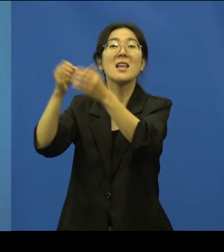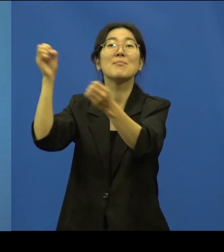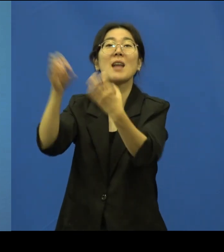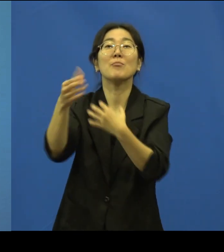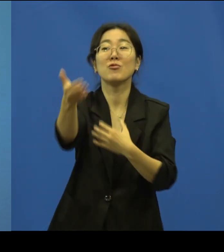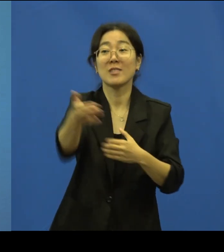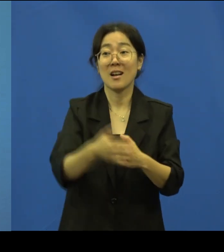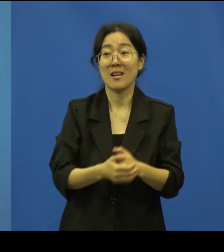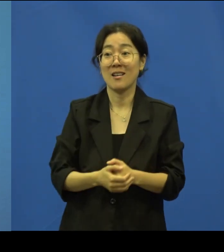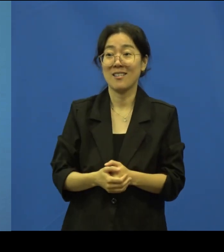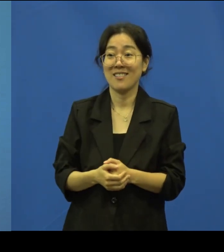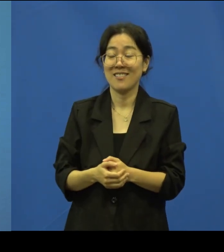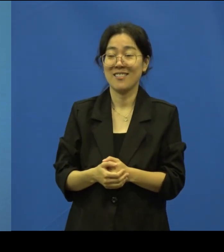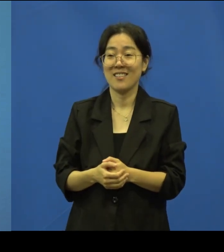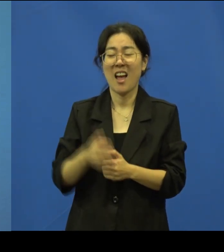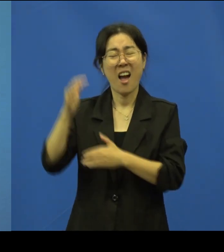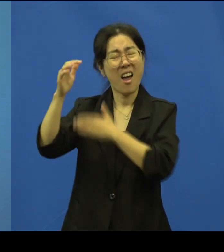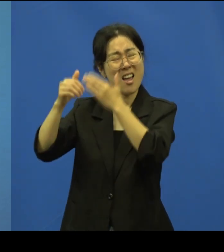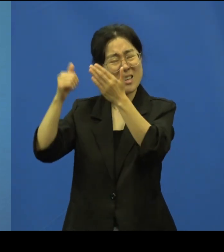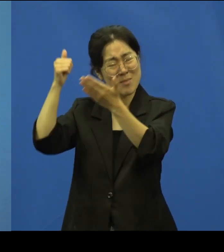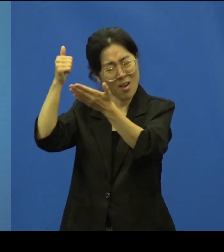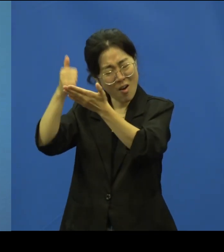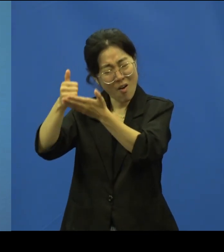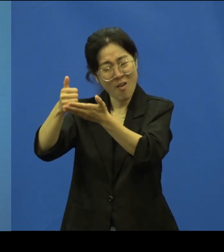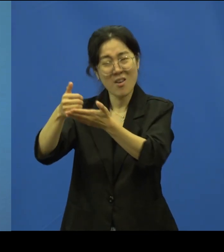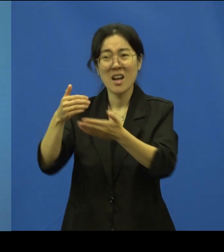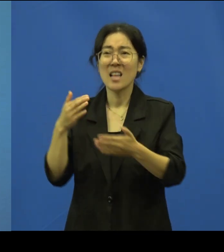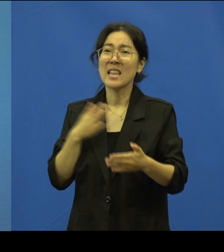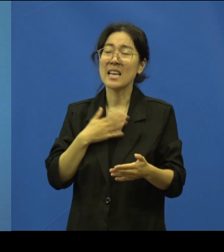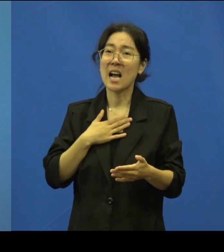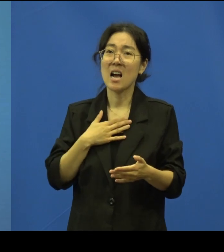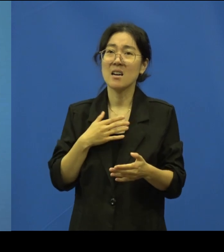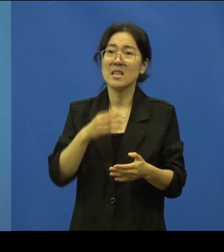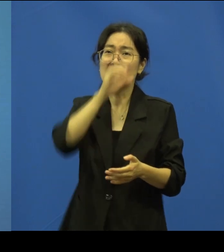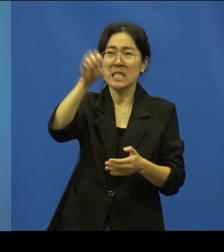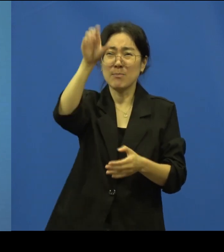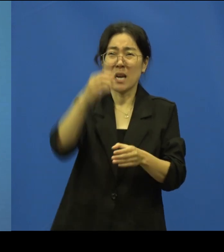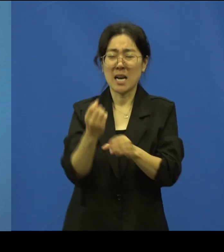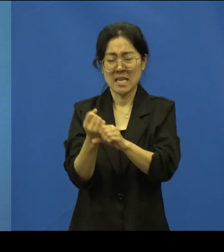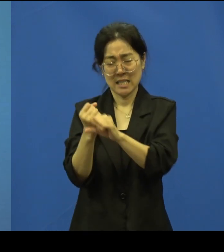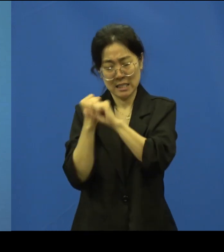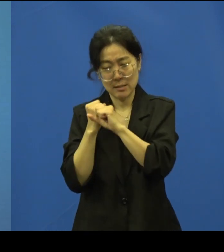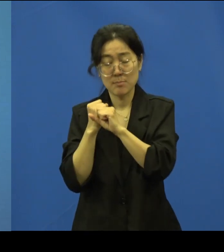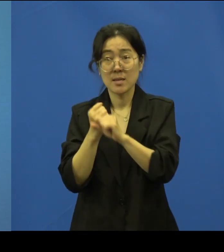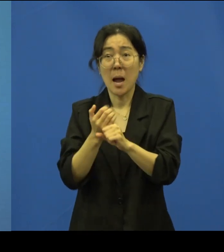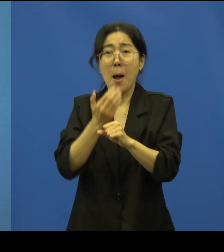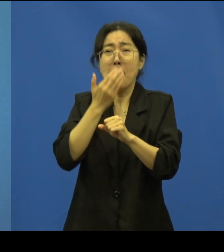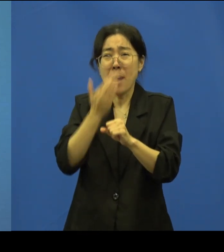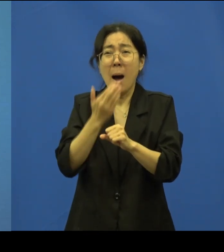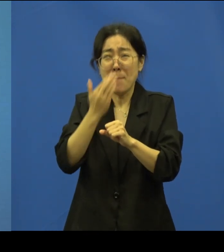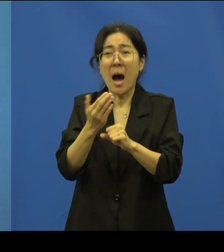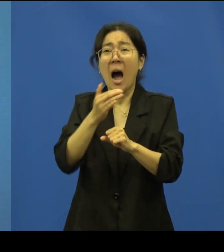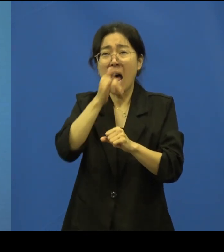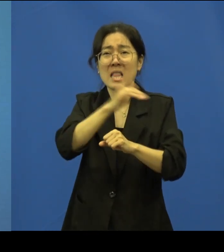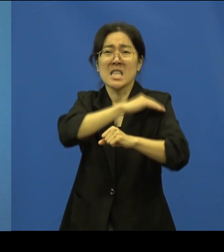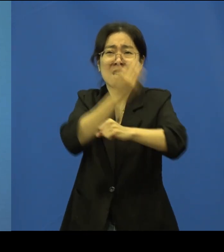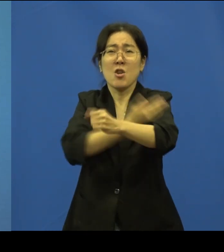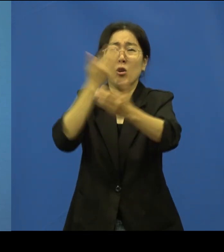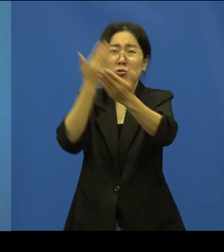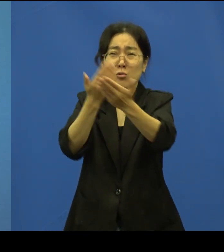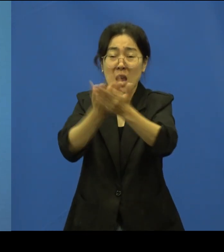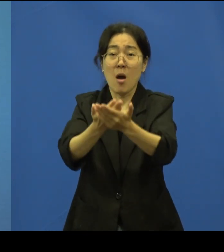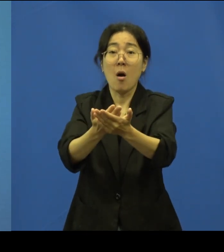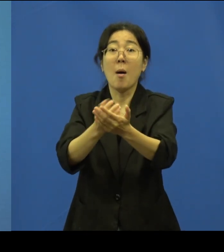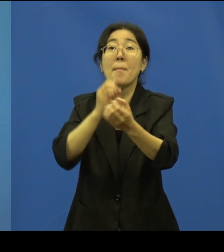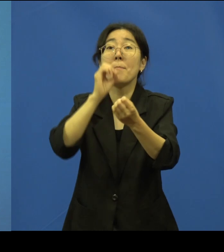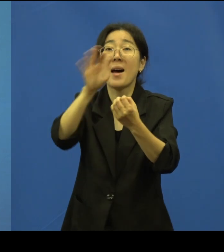일에 맞는 능력을 구하는 것입니다. 주님, 제가 사명의 십자가를 지겠습니다, 감당할 능력을 주시옵소서. 100%